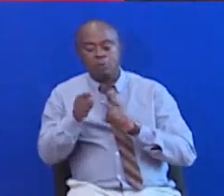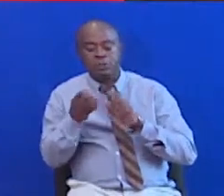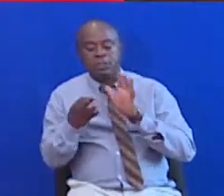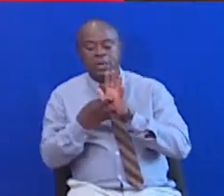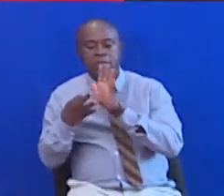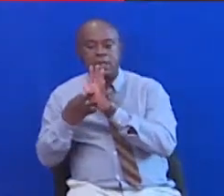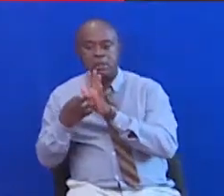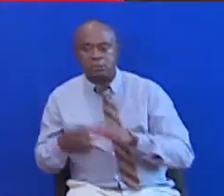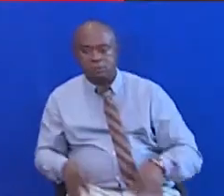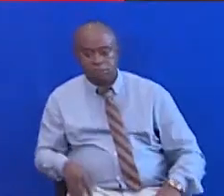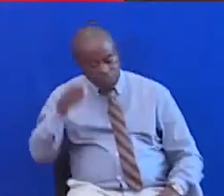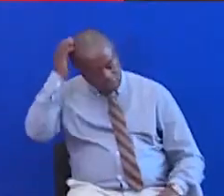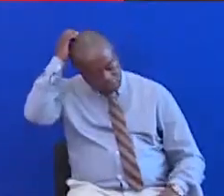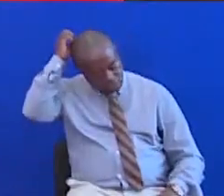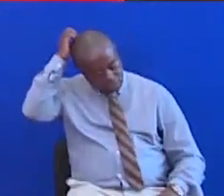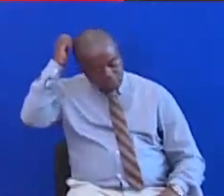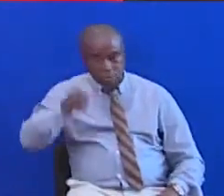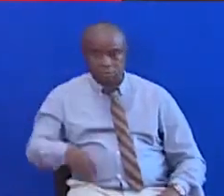11,696.88.